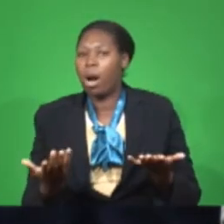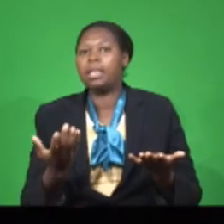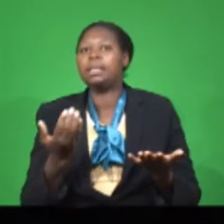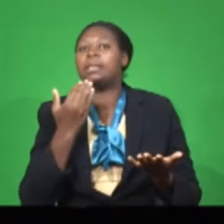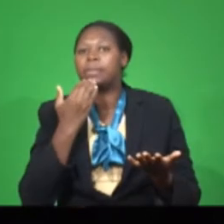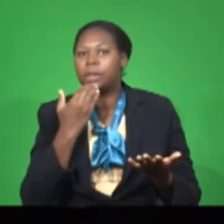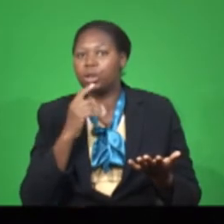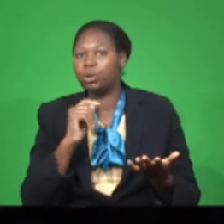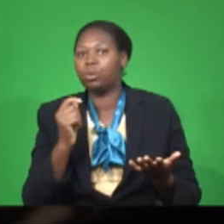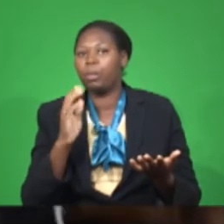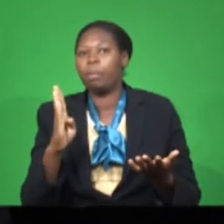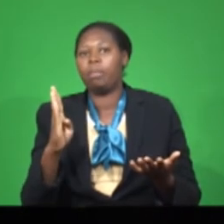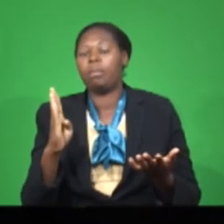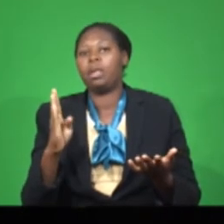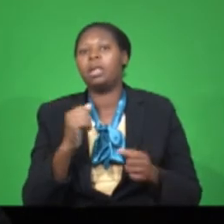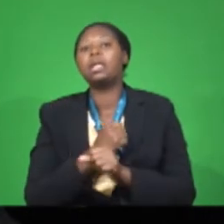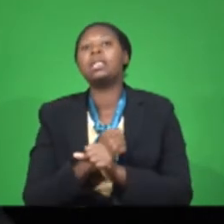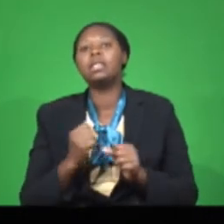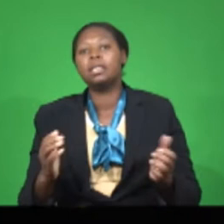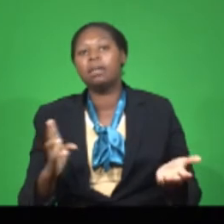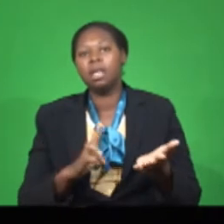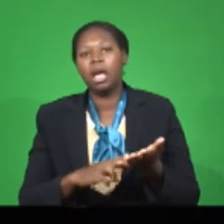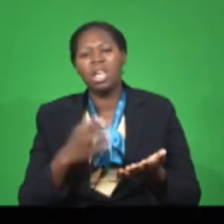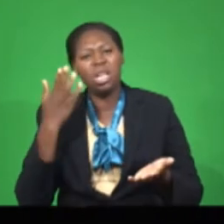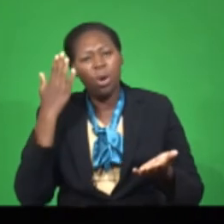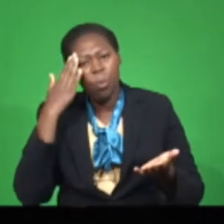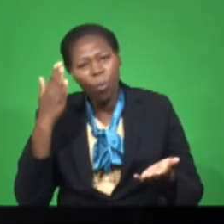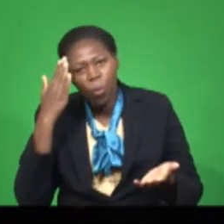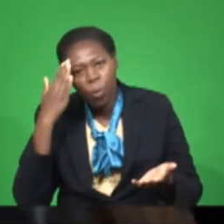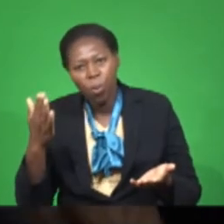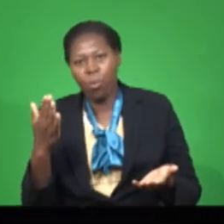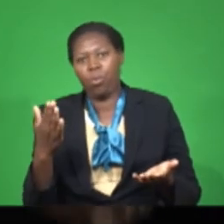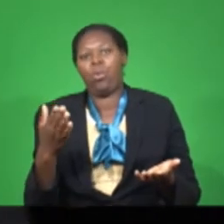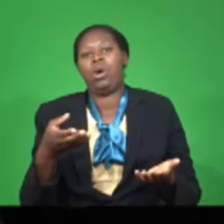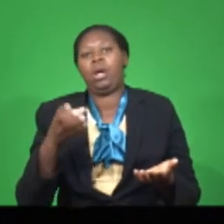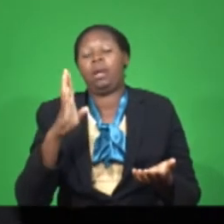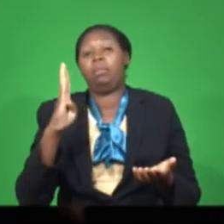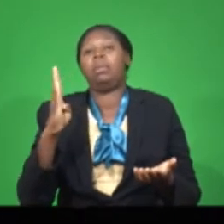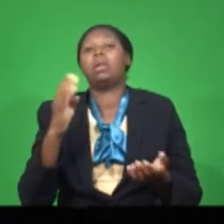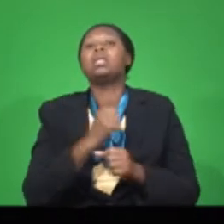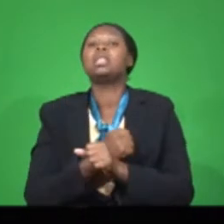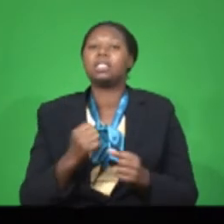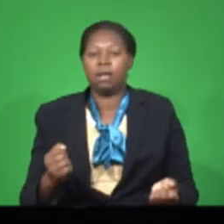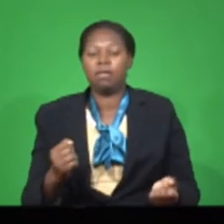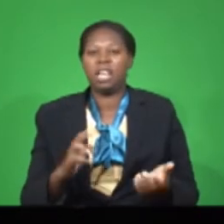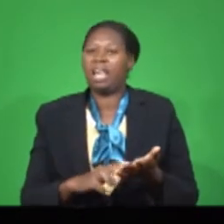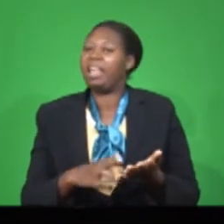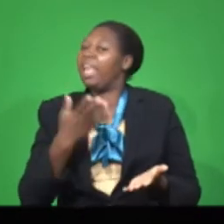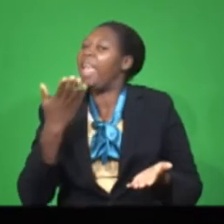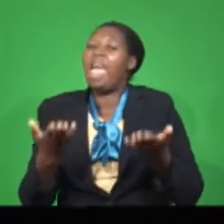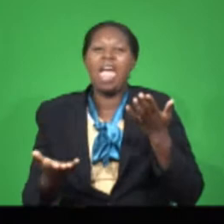iri kureva chero. Chero, ehe. Ipapo uri kutoburitsa chaizvo chaizvo kuti chero.